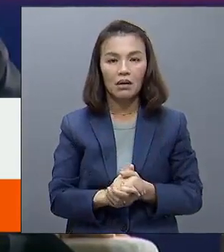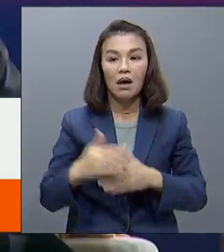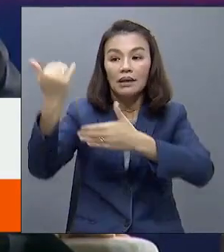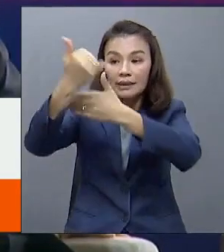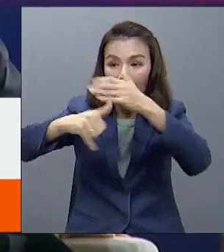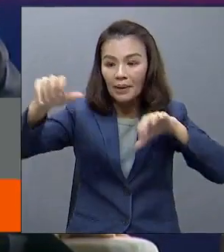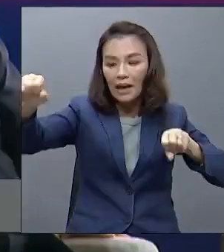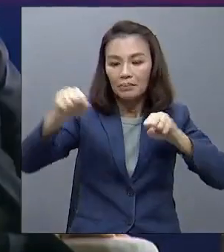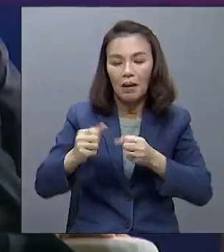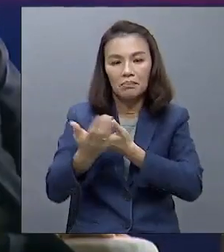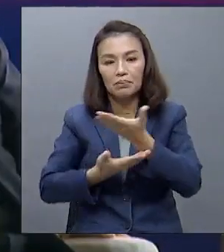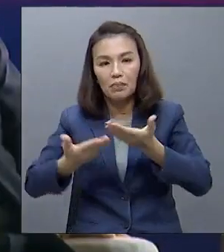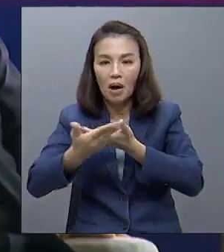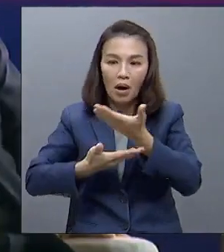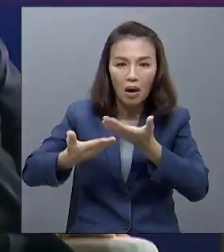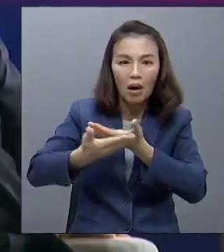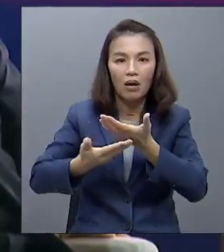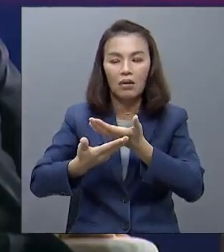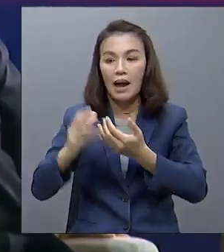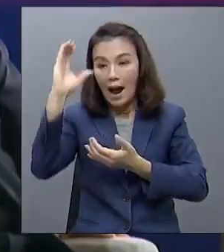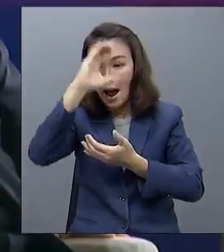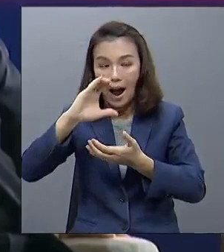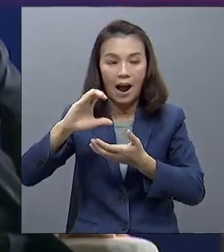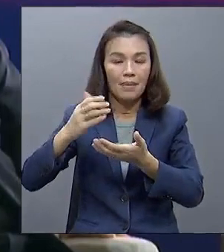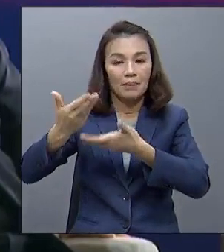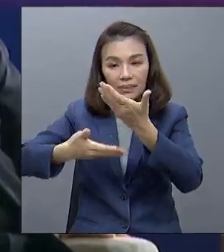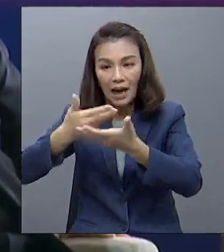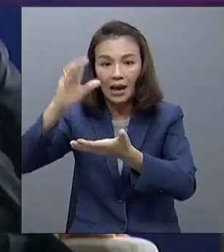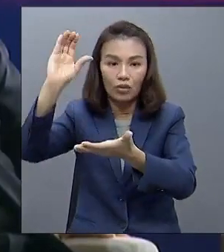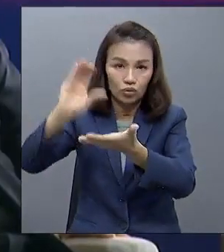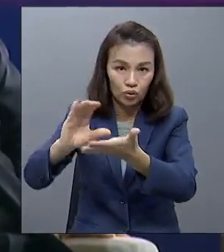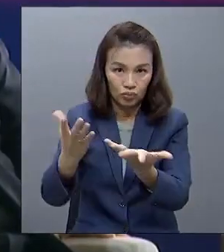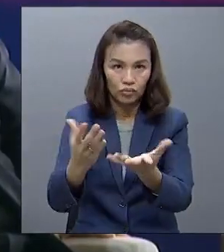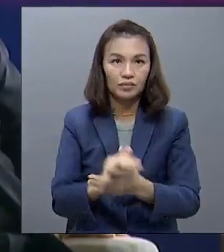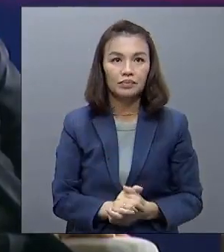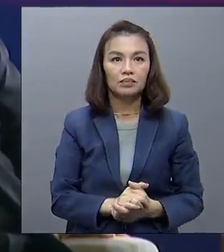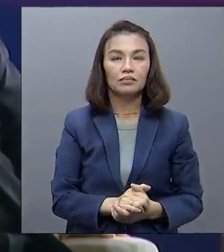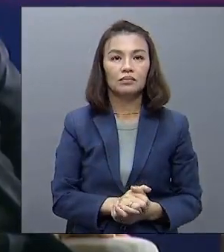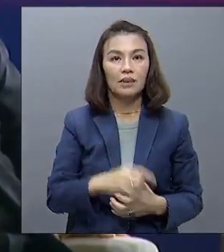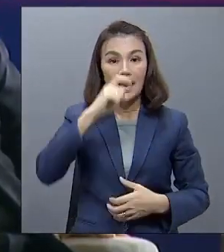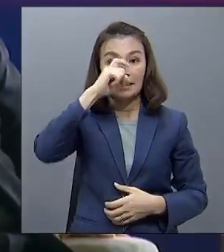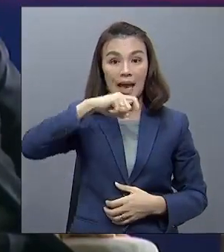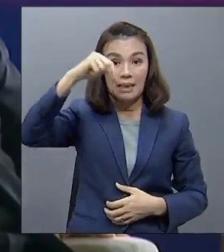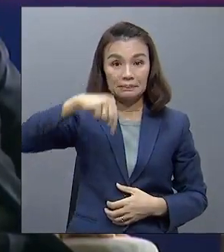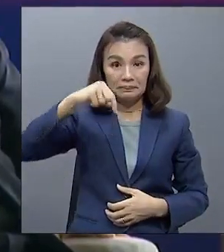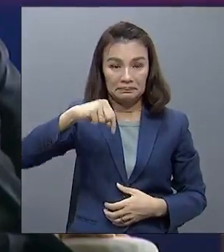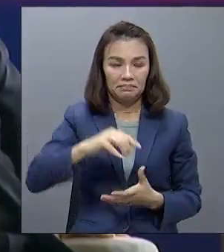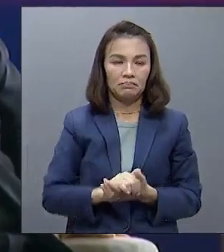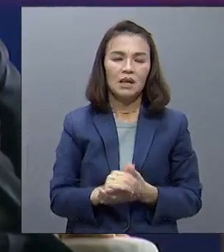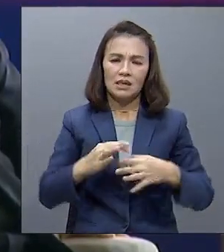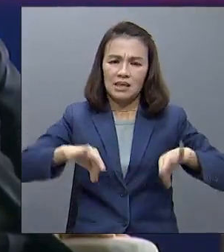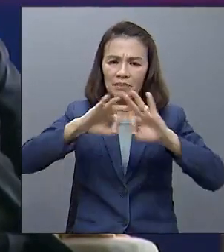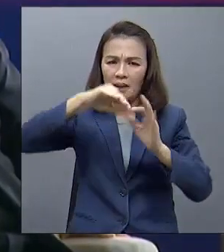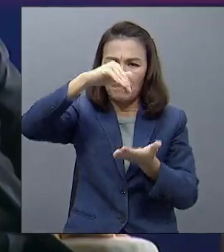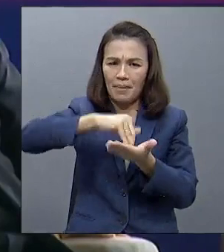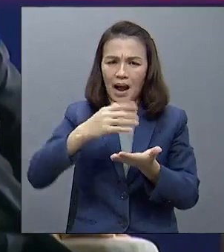ประเทศการหาตลาดและการลงทุนจุดยืนของเราก็คือการที่เราจะทำเป็น